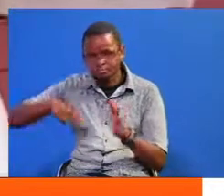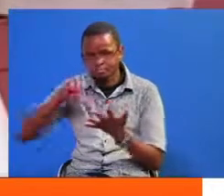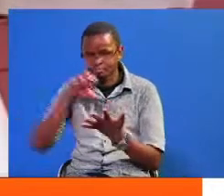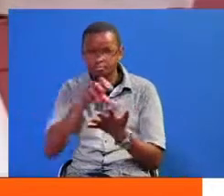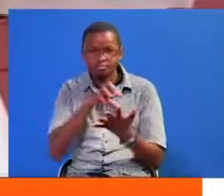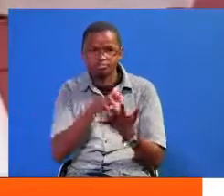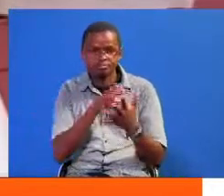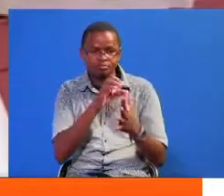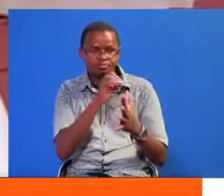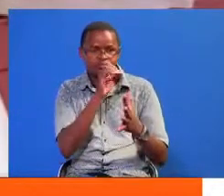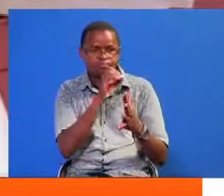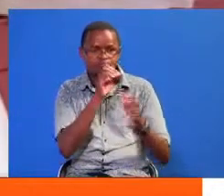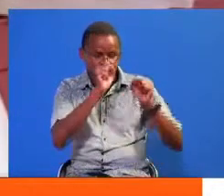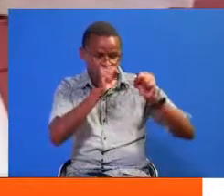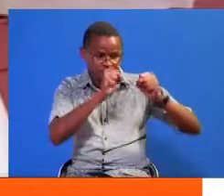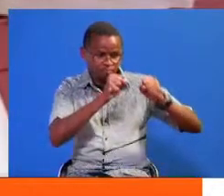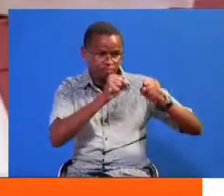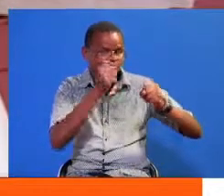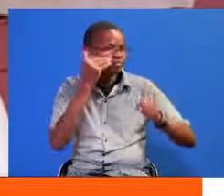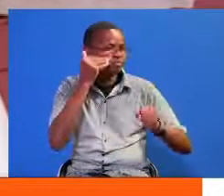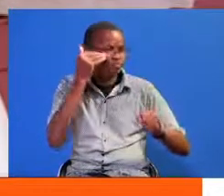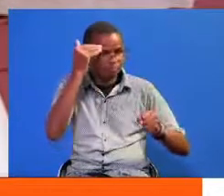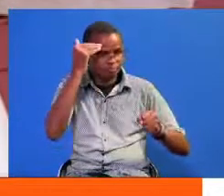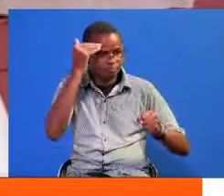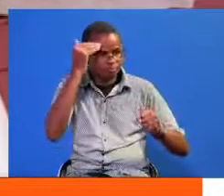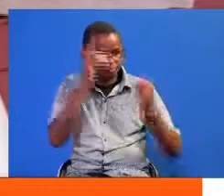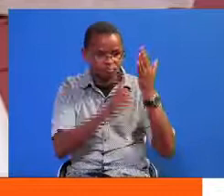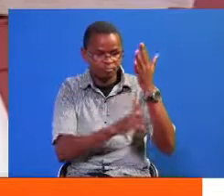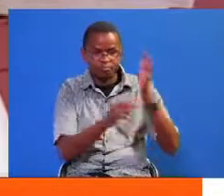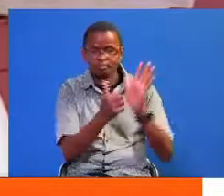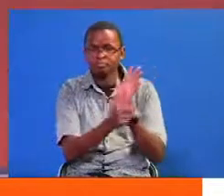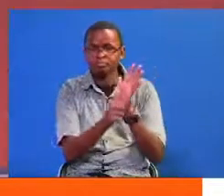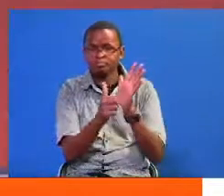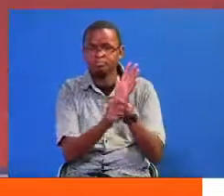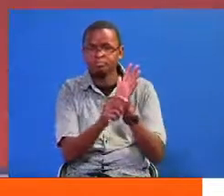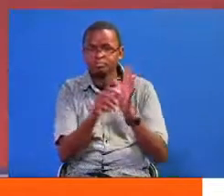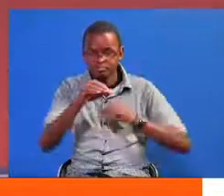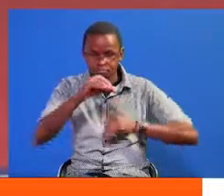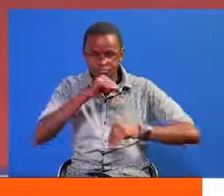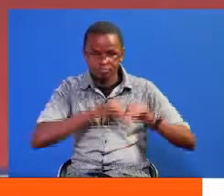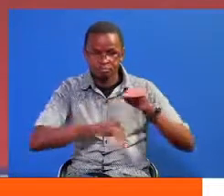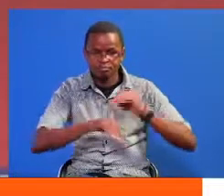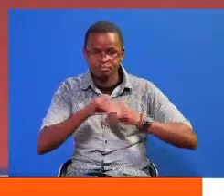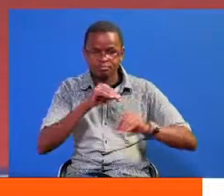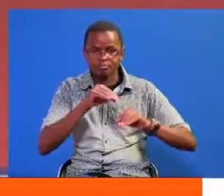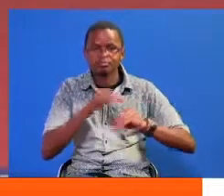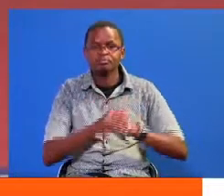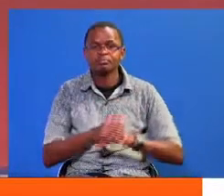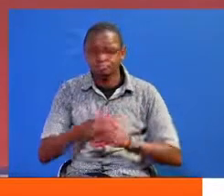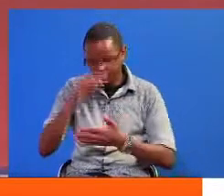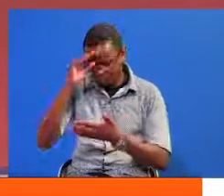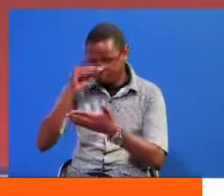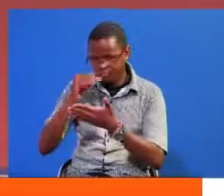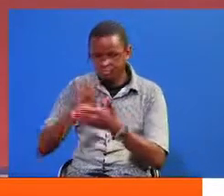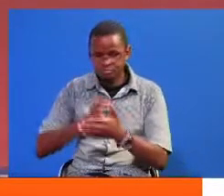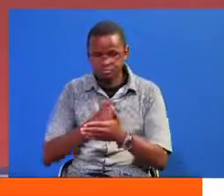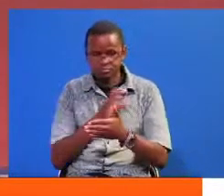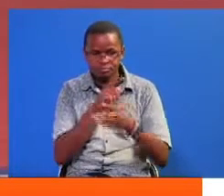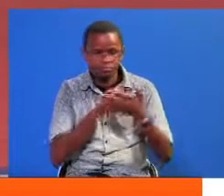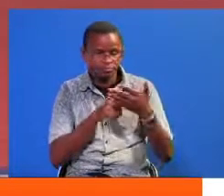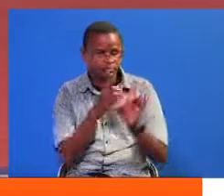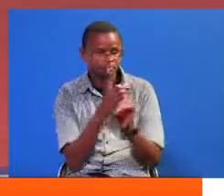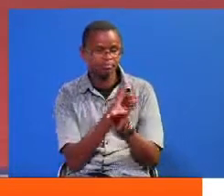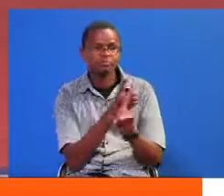kesi au kuwafikia hukumu ni athari ya dona ndugu la ufisadi. Learned counsel, what is the